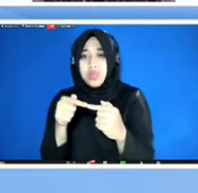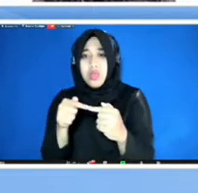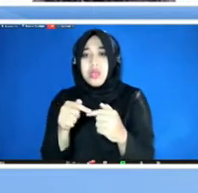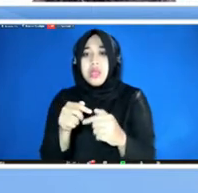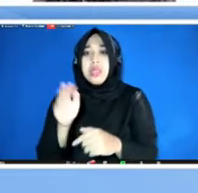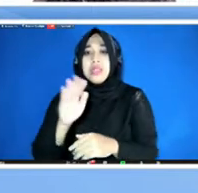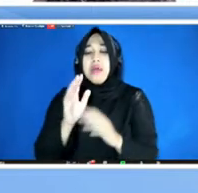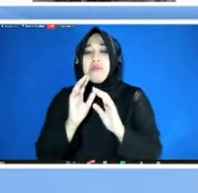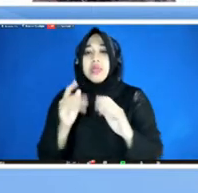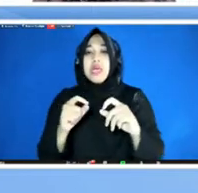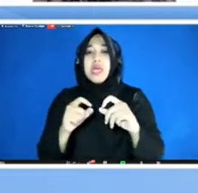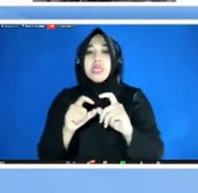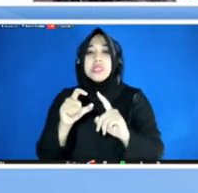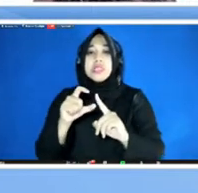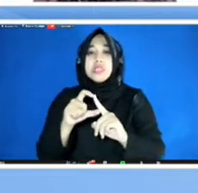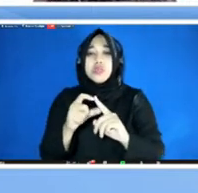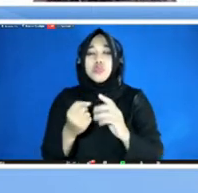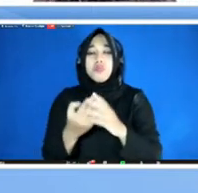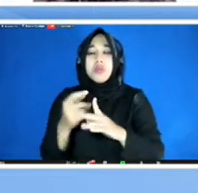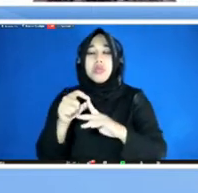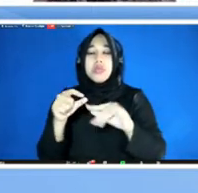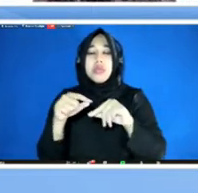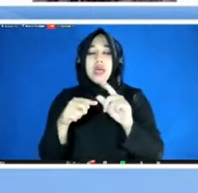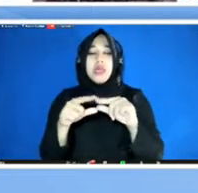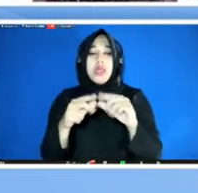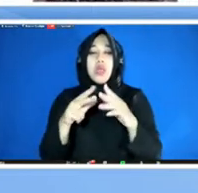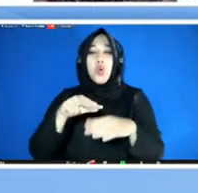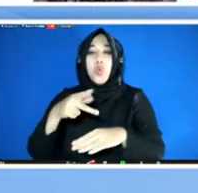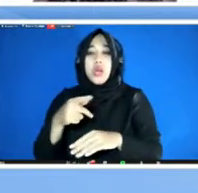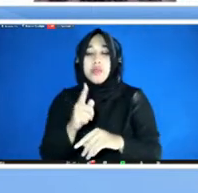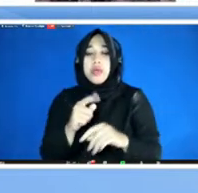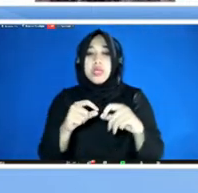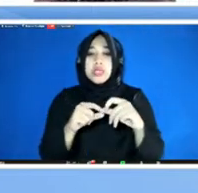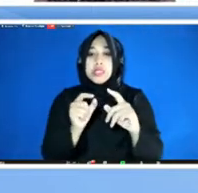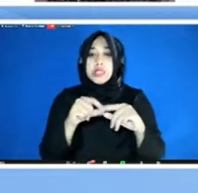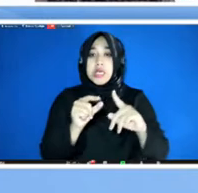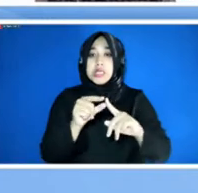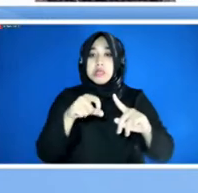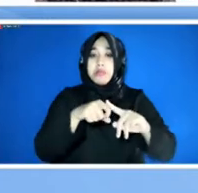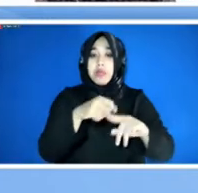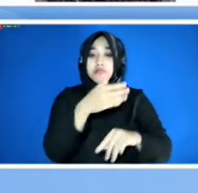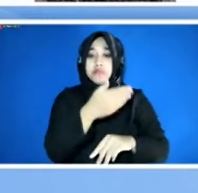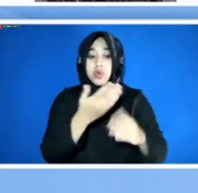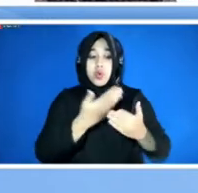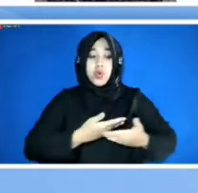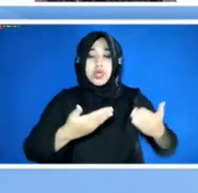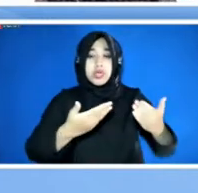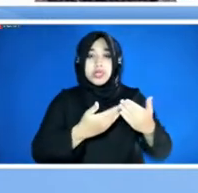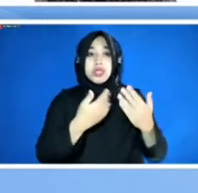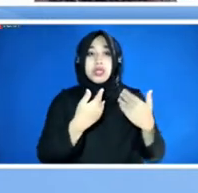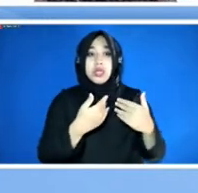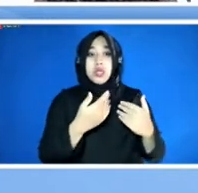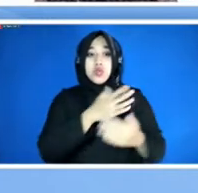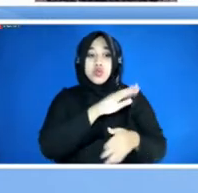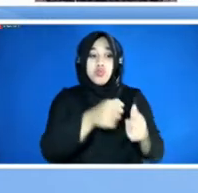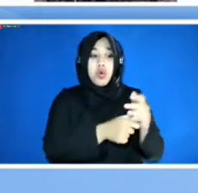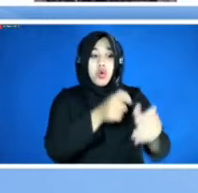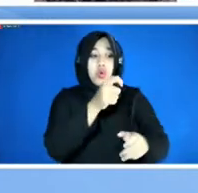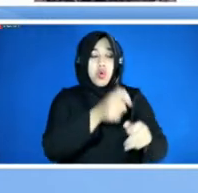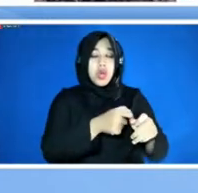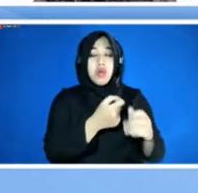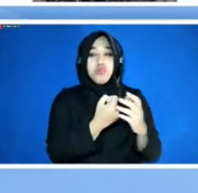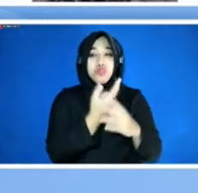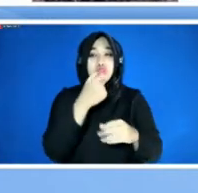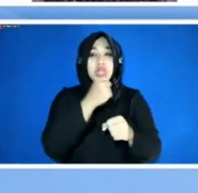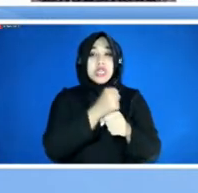keluar. Nah, kenapa? Karena untuk suspek kan pada kondisi kita yang sudah comorbid transmission, semua orang yang gejala ILI atau